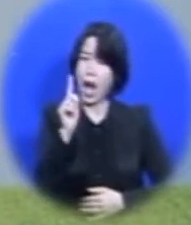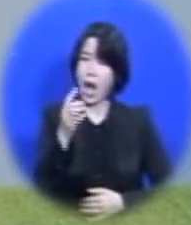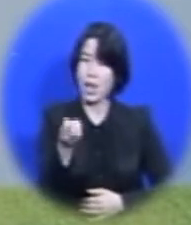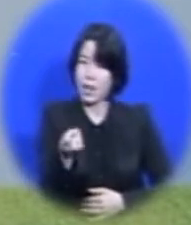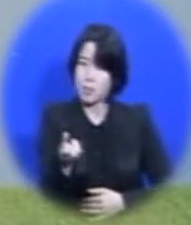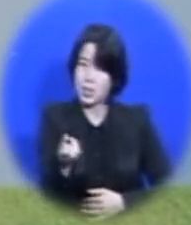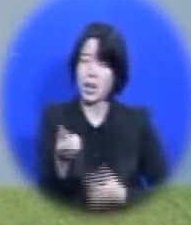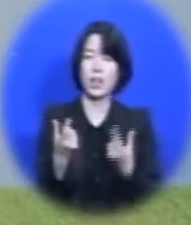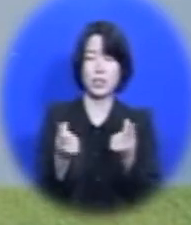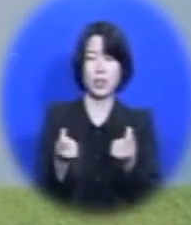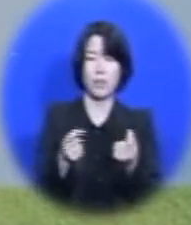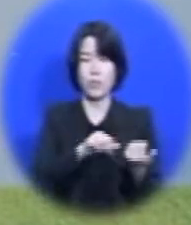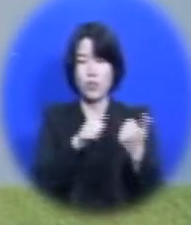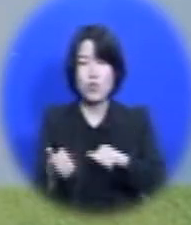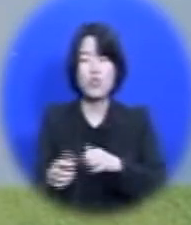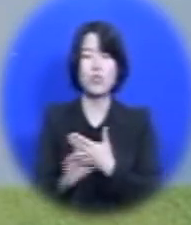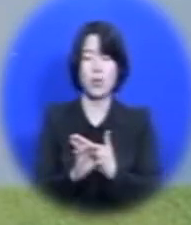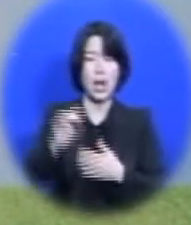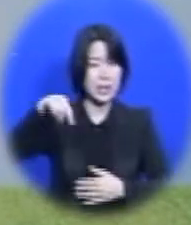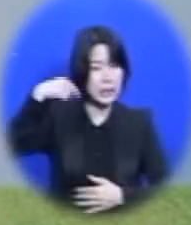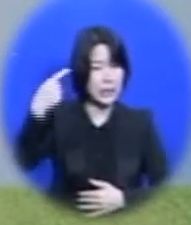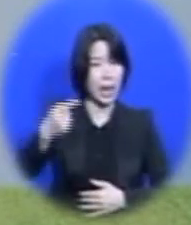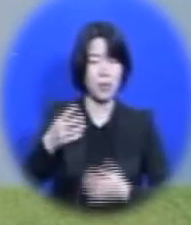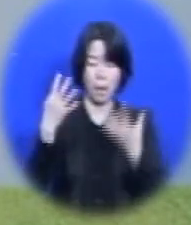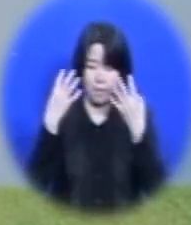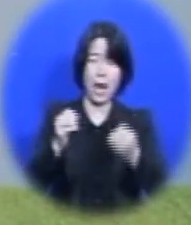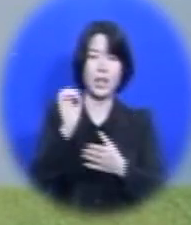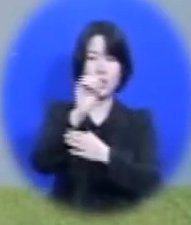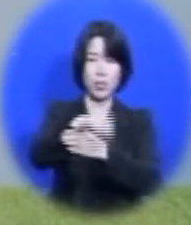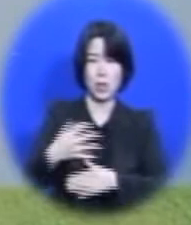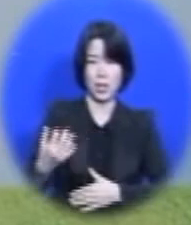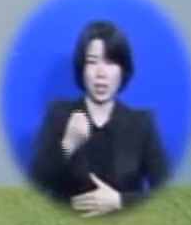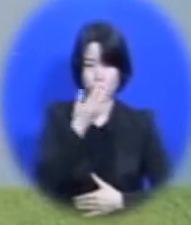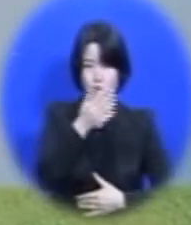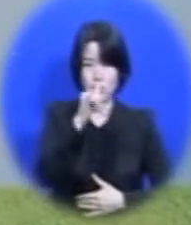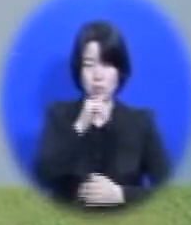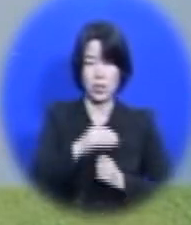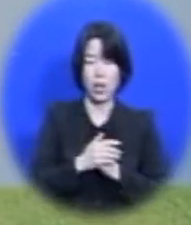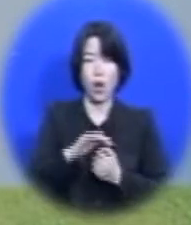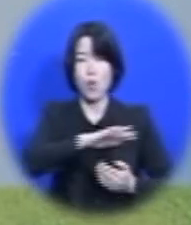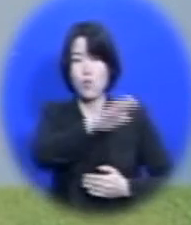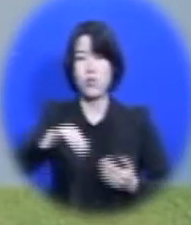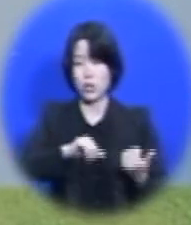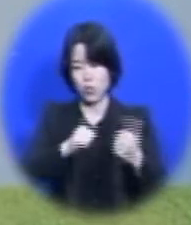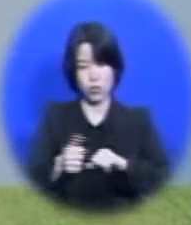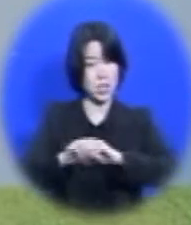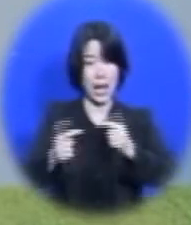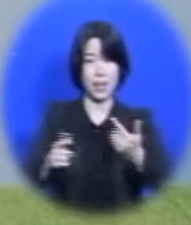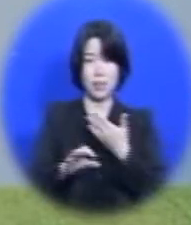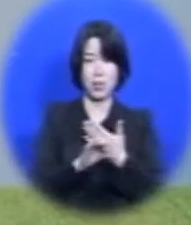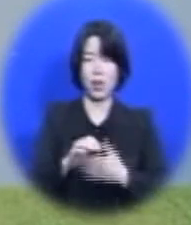밀알처럼 죽으면 그 다음에 많은 열매가 맺어질 거예요. 우리가 죽지 않으면 그러면 하늘 그대로